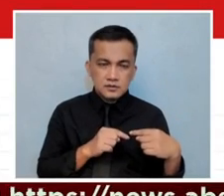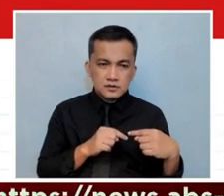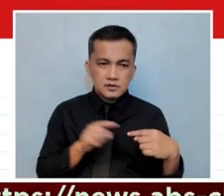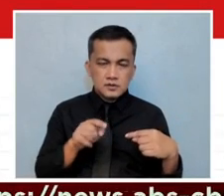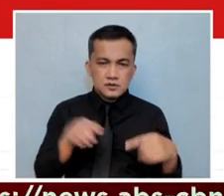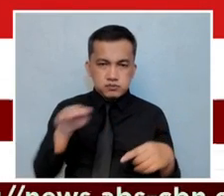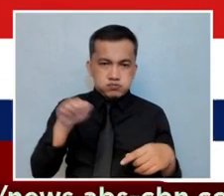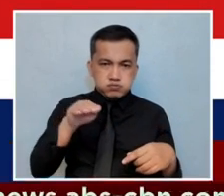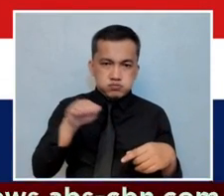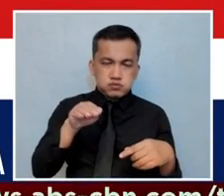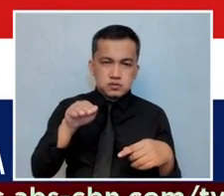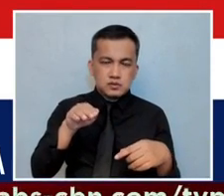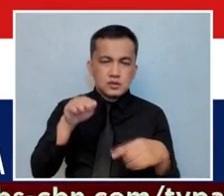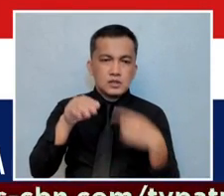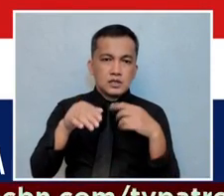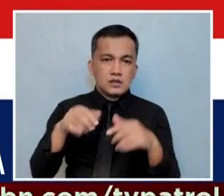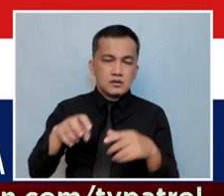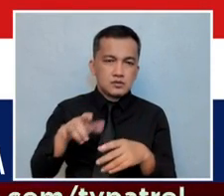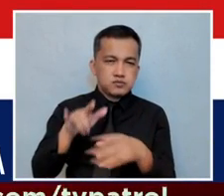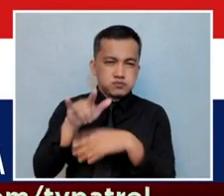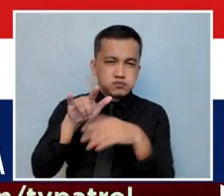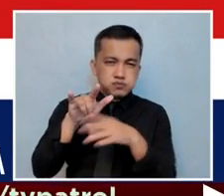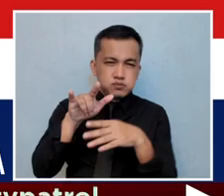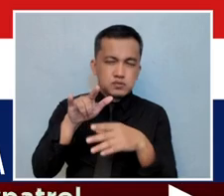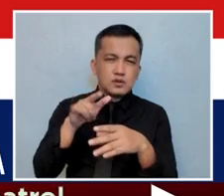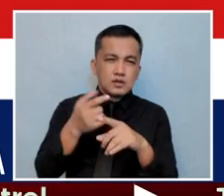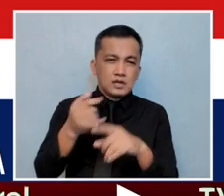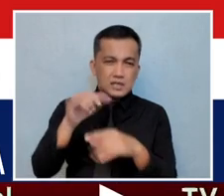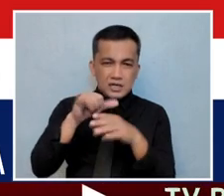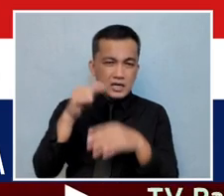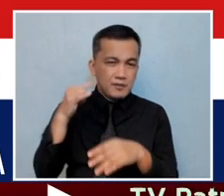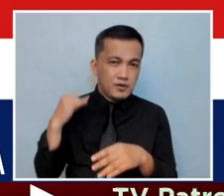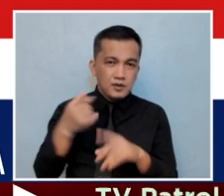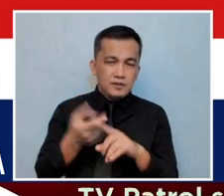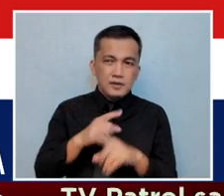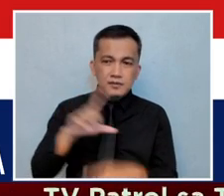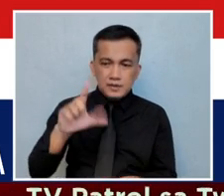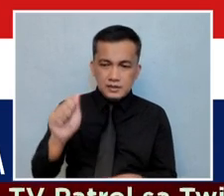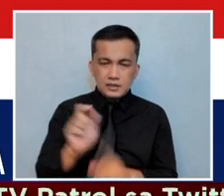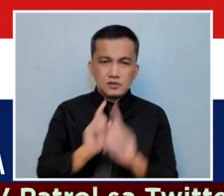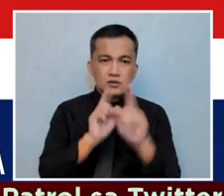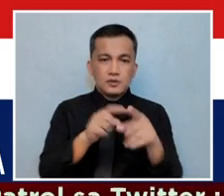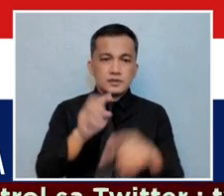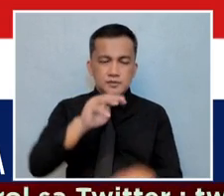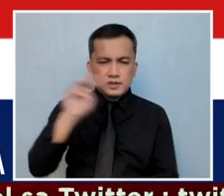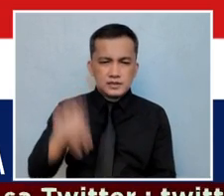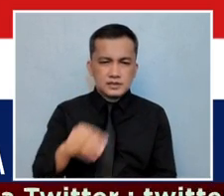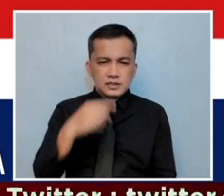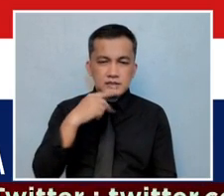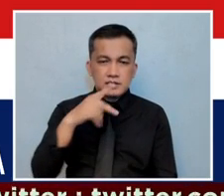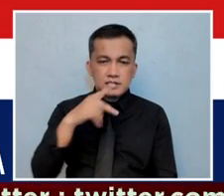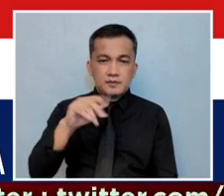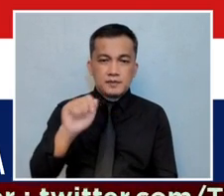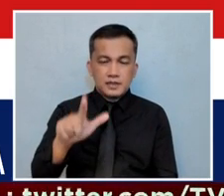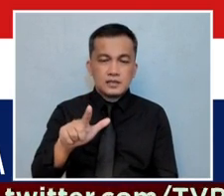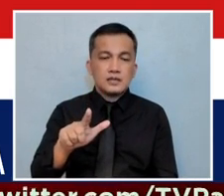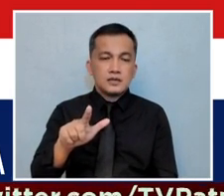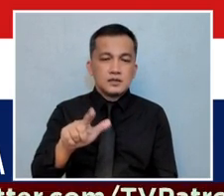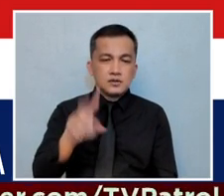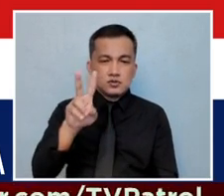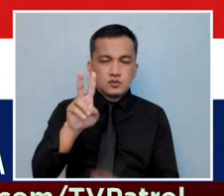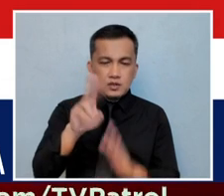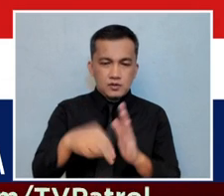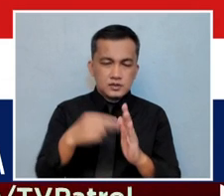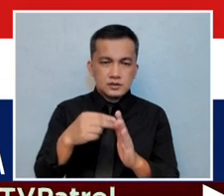turbulence sa biyahe kahapon mula Los Angeles, California patungong Manila. Ayon sa PAL, 2 oras bago ang arrival